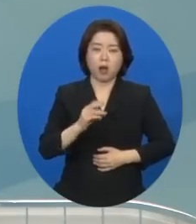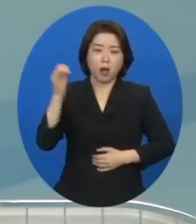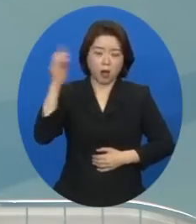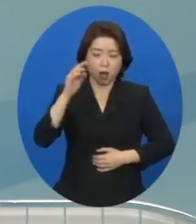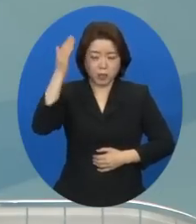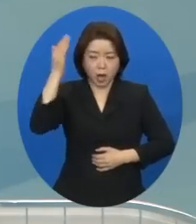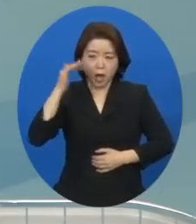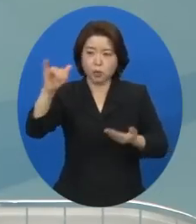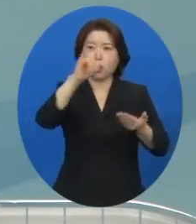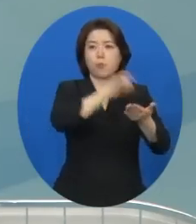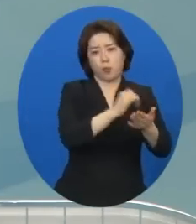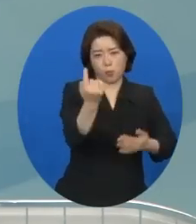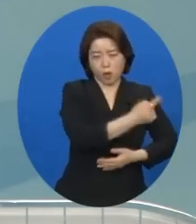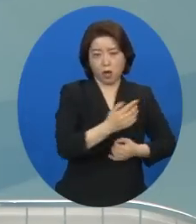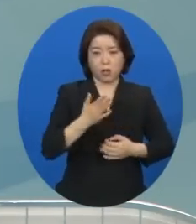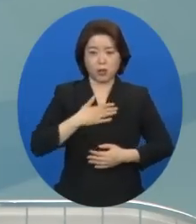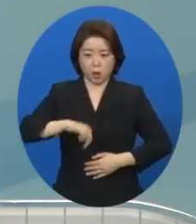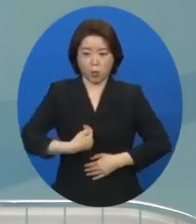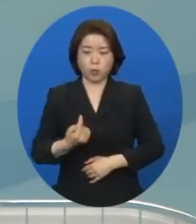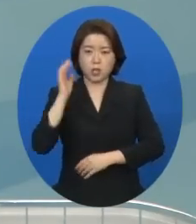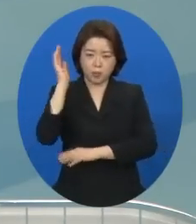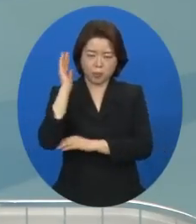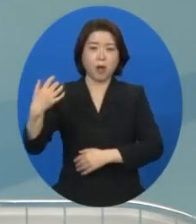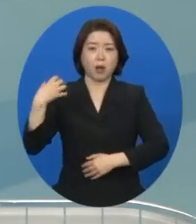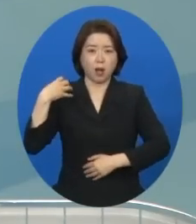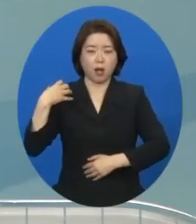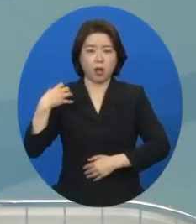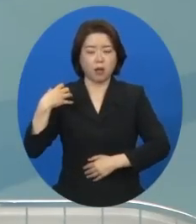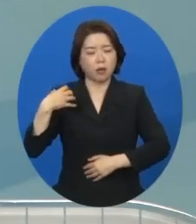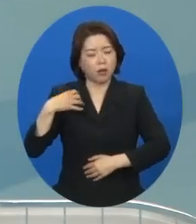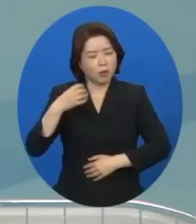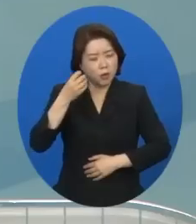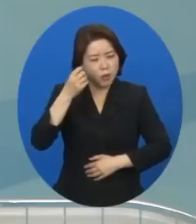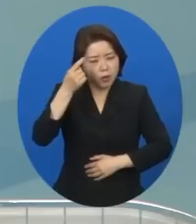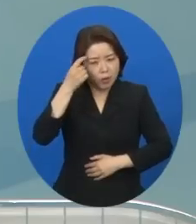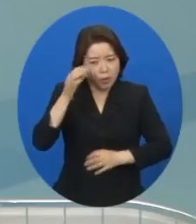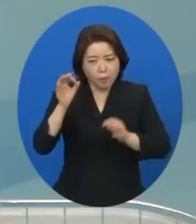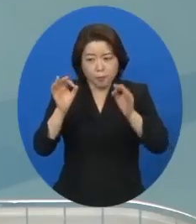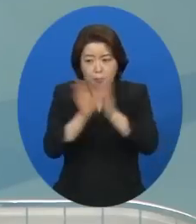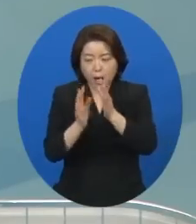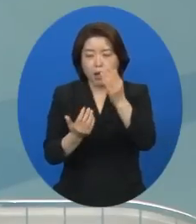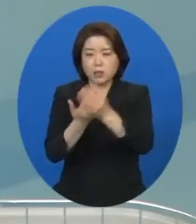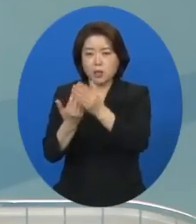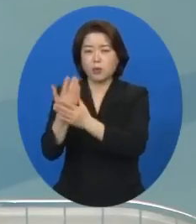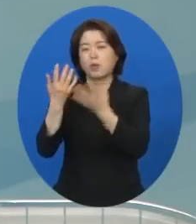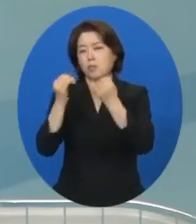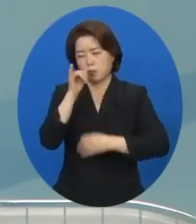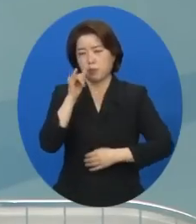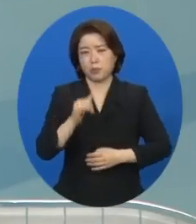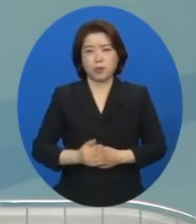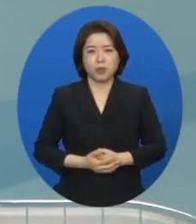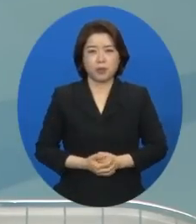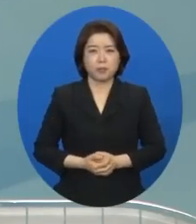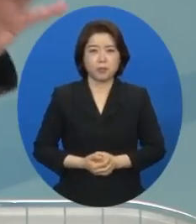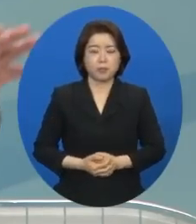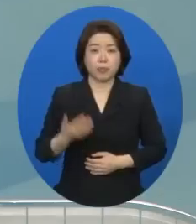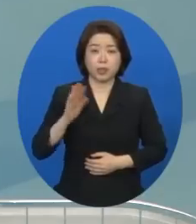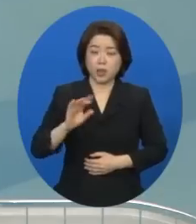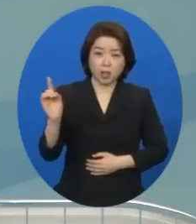도무지 예측할 수 없었던 여러 가지 어려운 일들이 겹쳐 일어났었습니다. 그런데도